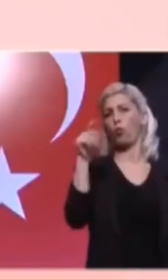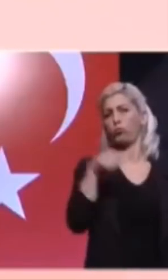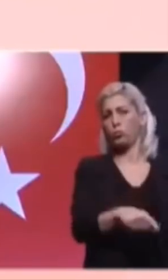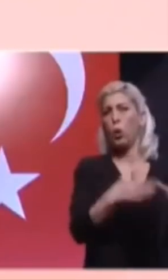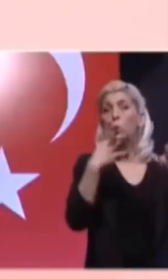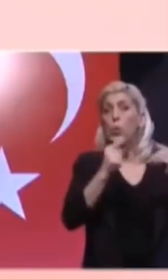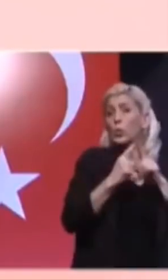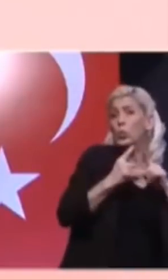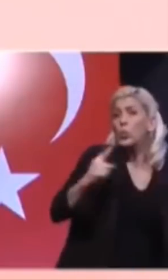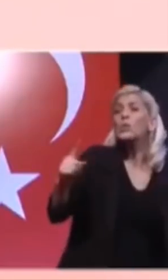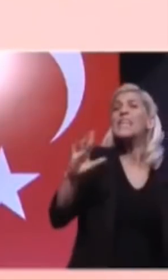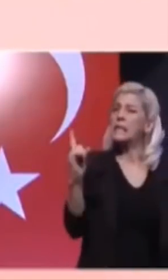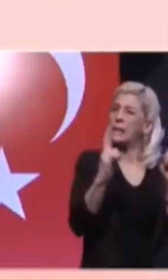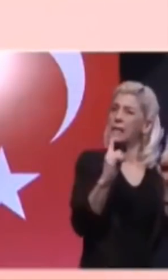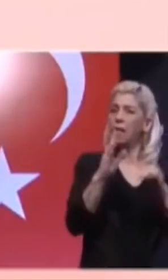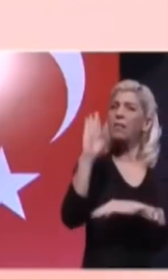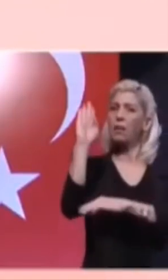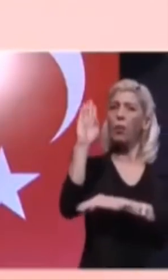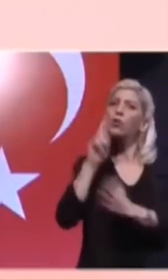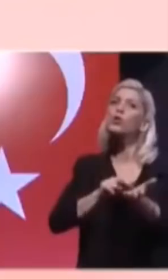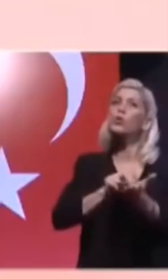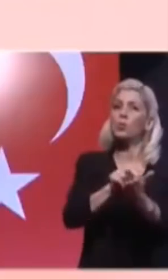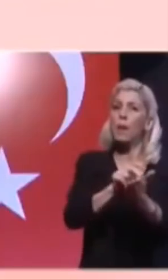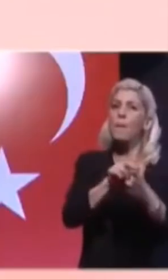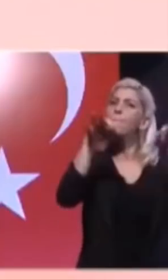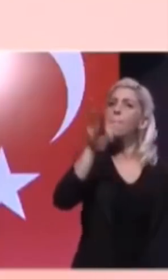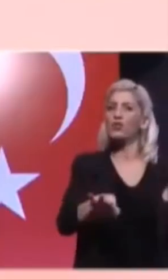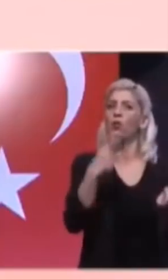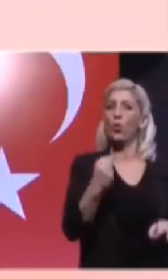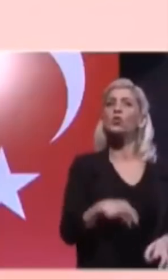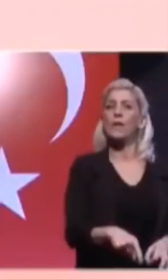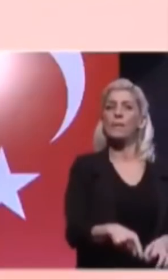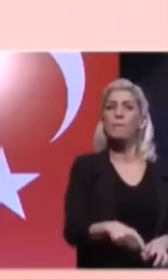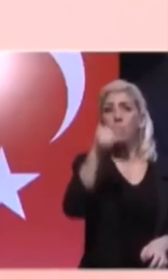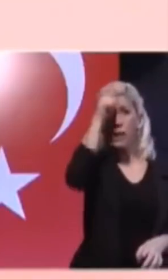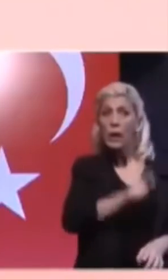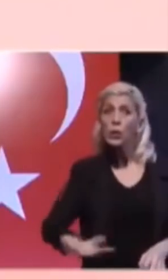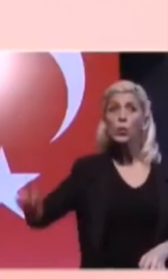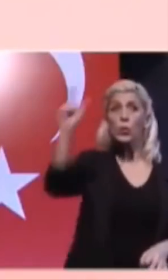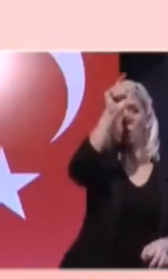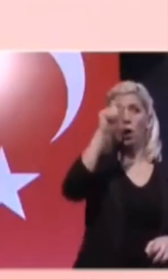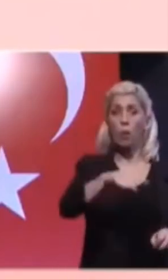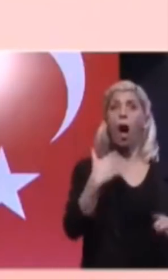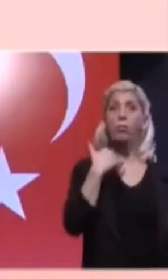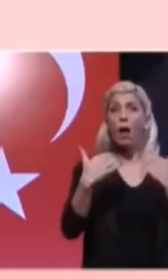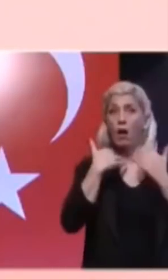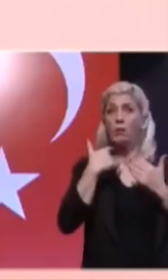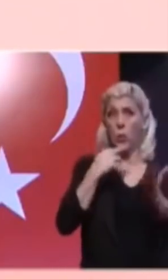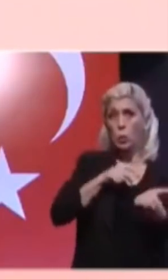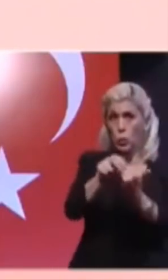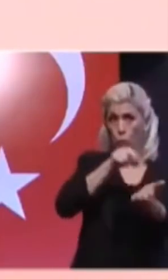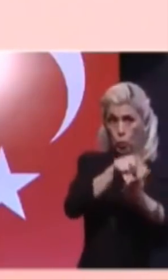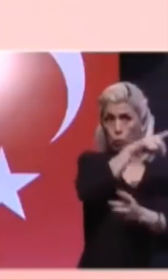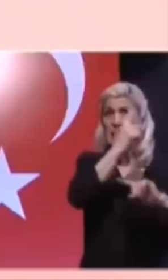başkanlığında Cumhuriyet Halk Partisi bundan sonra da bu yürüyüşü demokrasinin